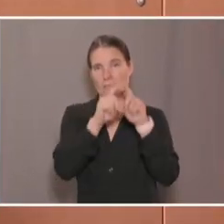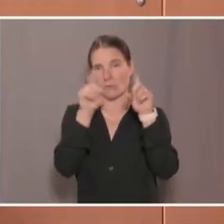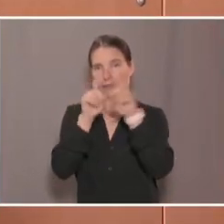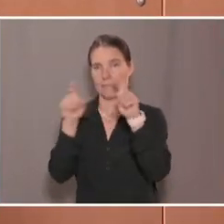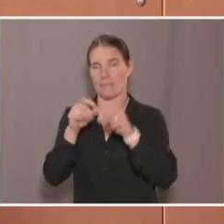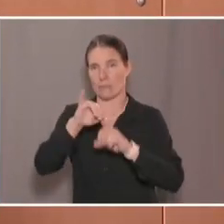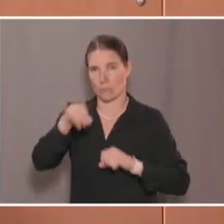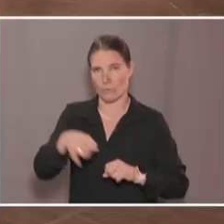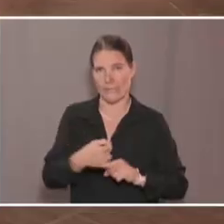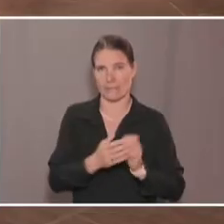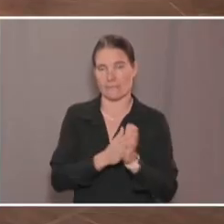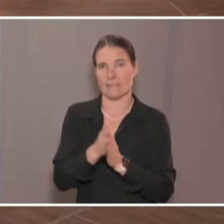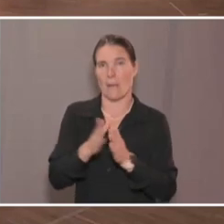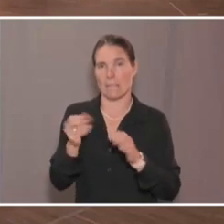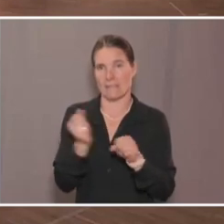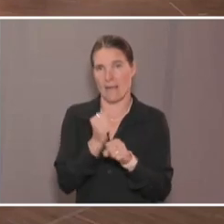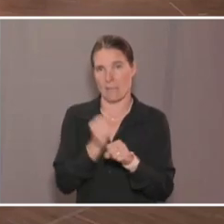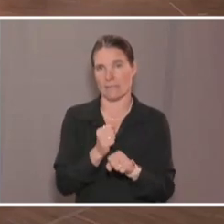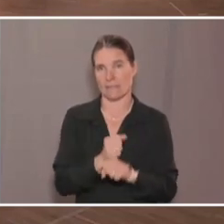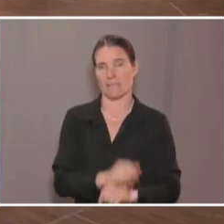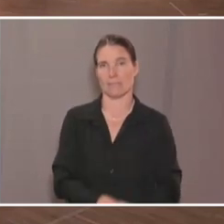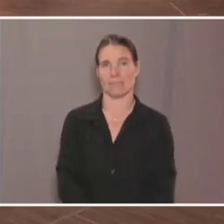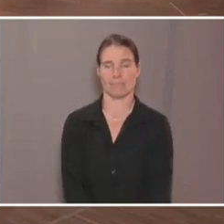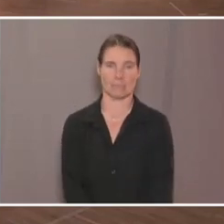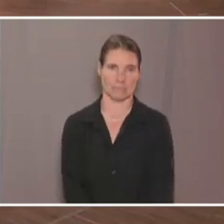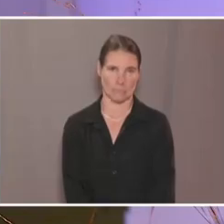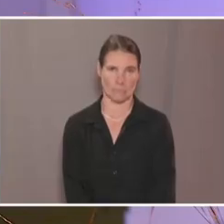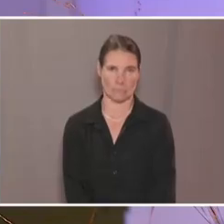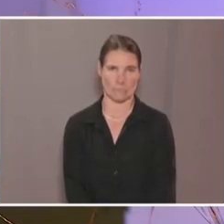ja mit einer Punktlandung für den heutigen Tag umsetzen konnten.